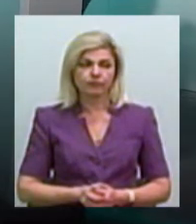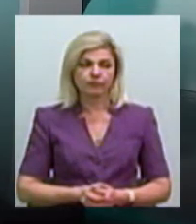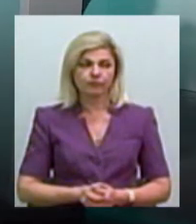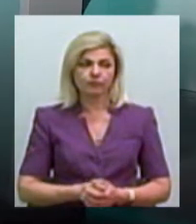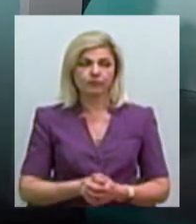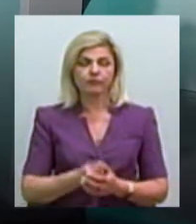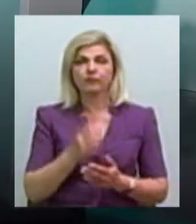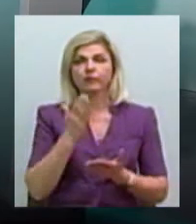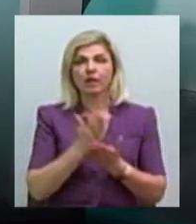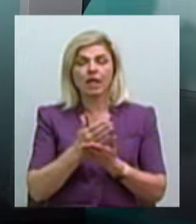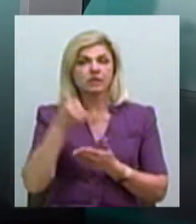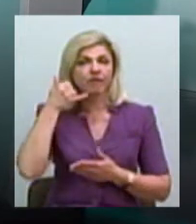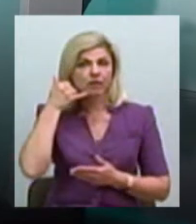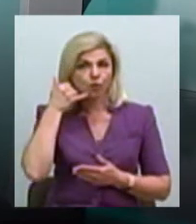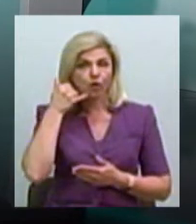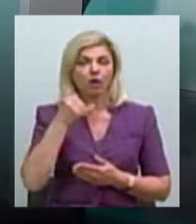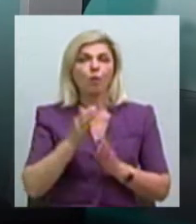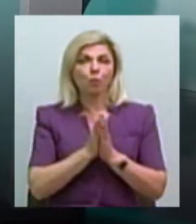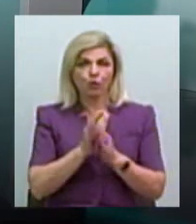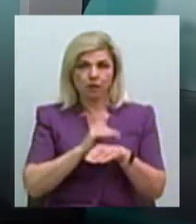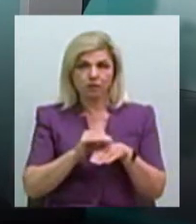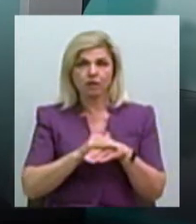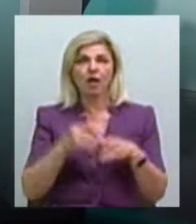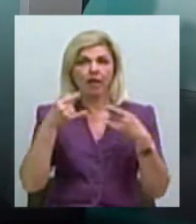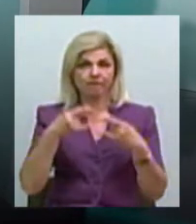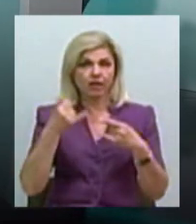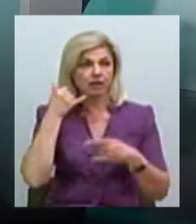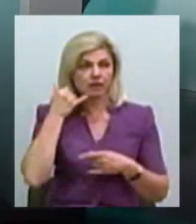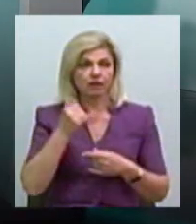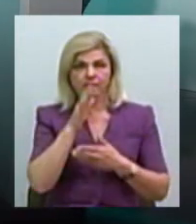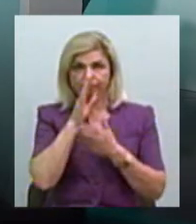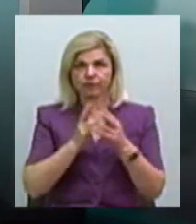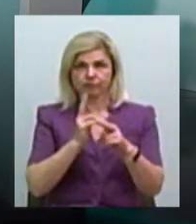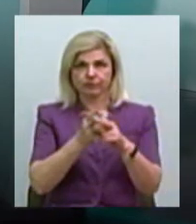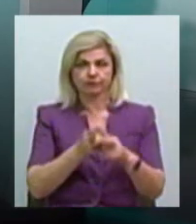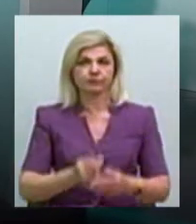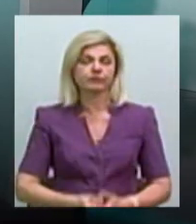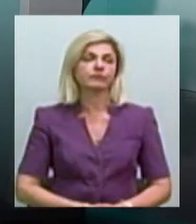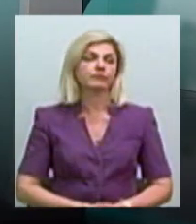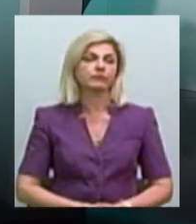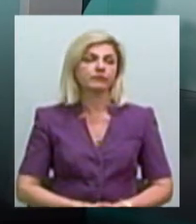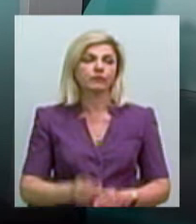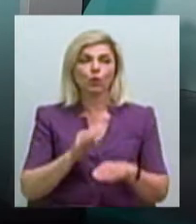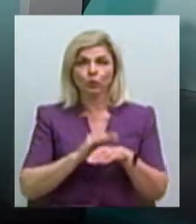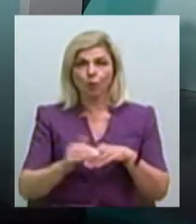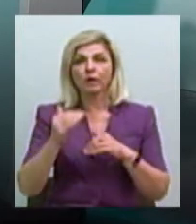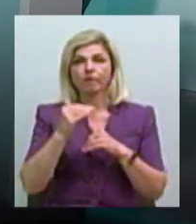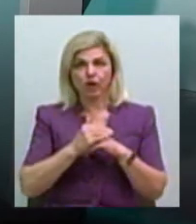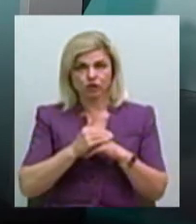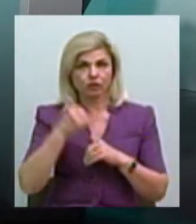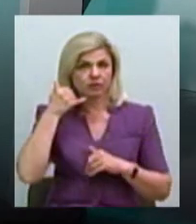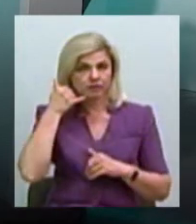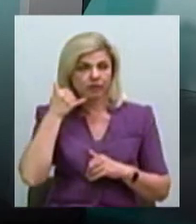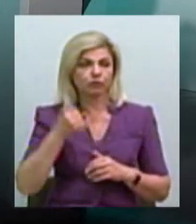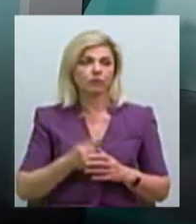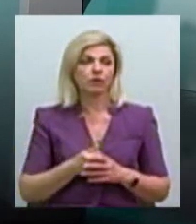відеозвонок наших глядачів. Будь ласка, ви в ефірі. Вибачте, Анатолій. Добрий вечір. Добрий вечір. Добрий